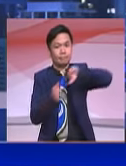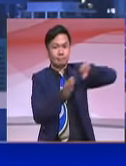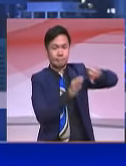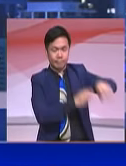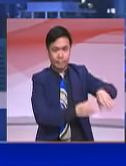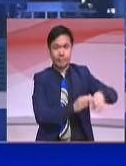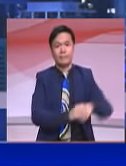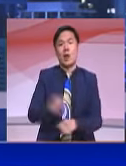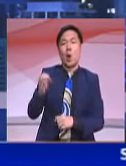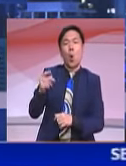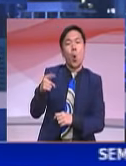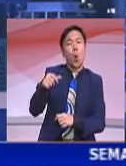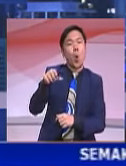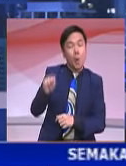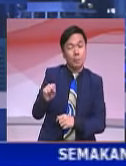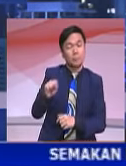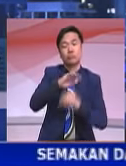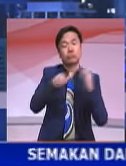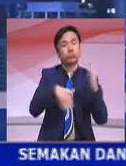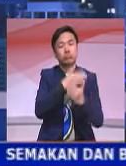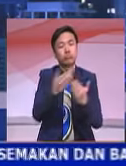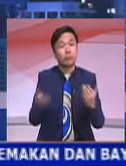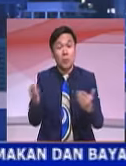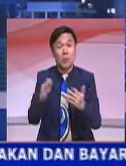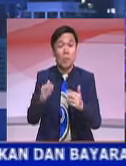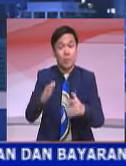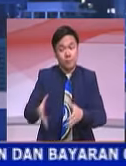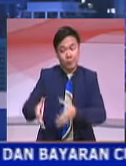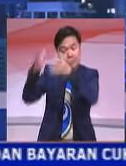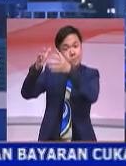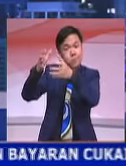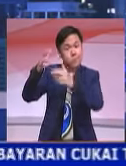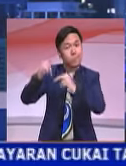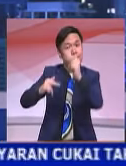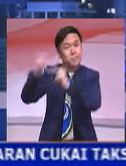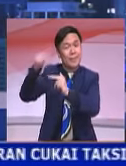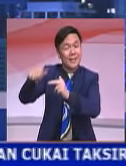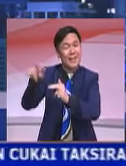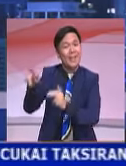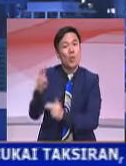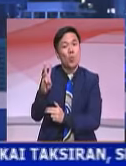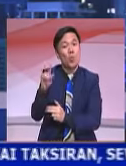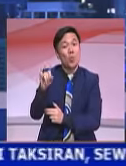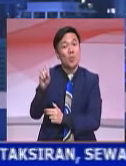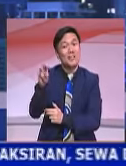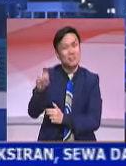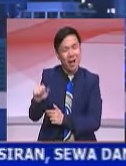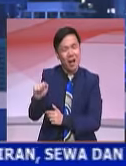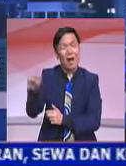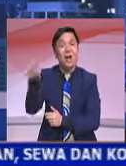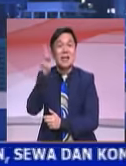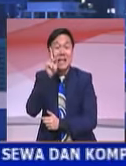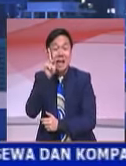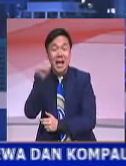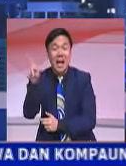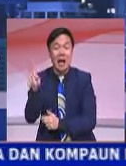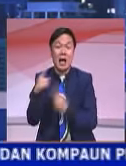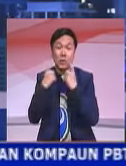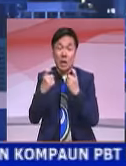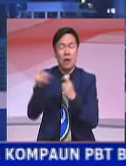Sementara itu, operasi semua jabatan dalam Kompleks Pentadbiran Kerajaan Negeri Kedah di Wisma Darul Aman